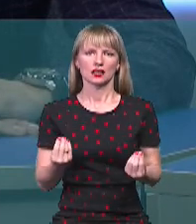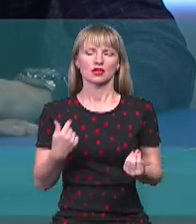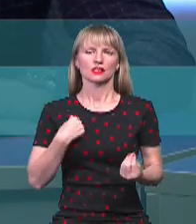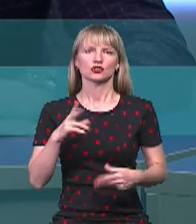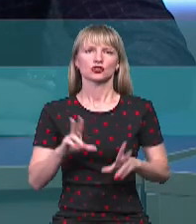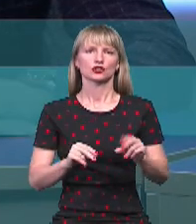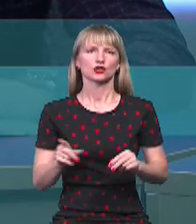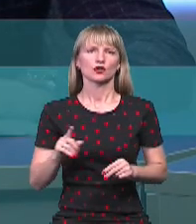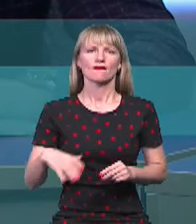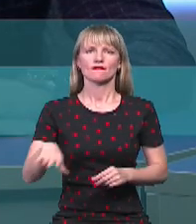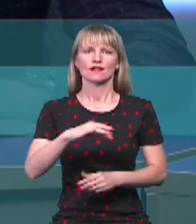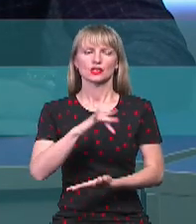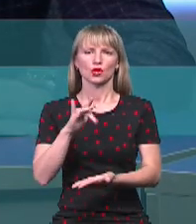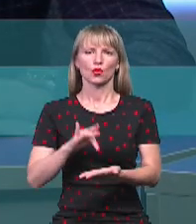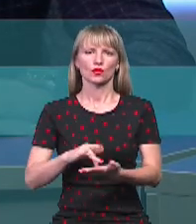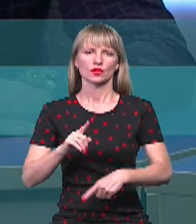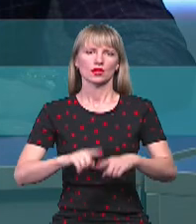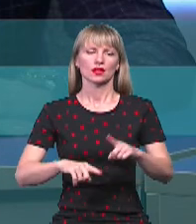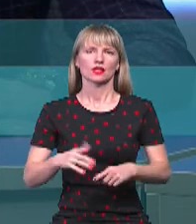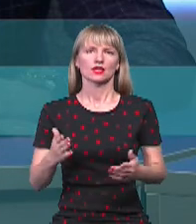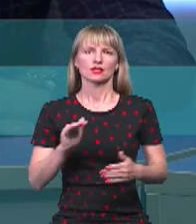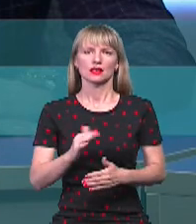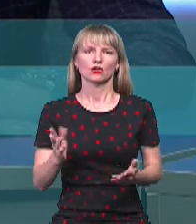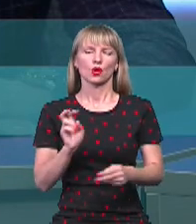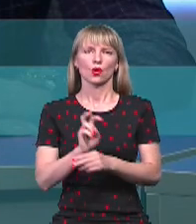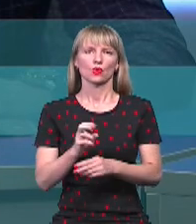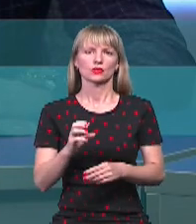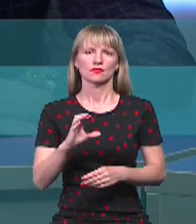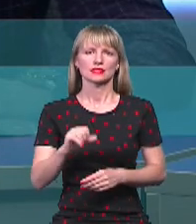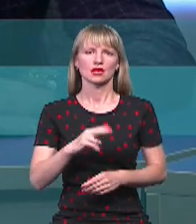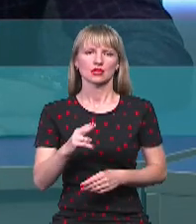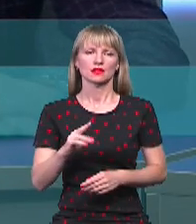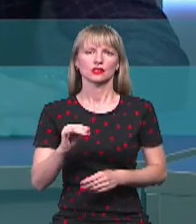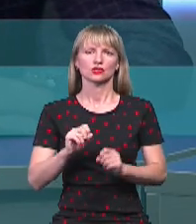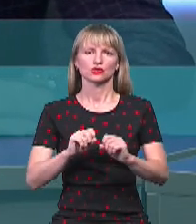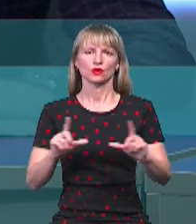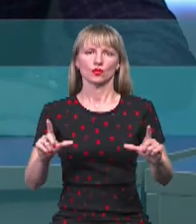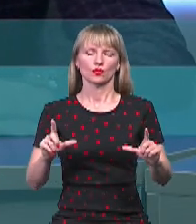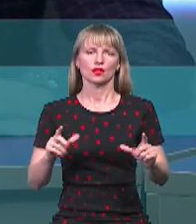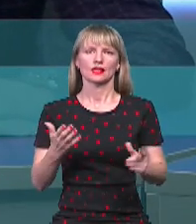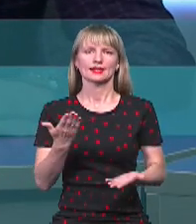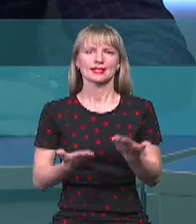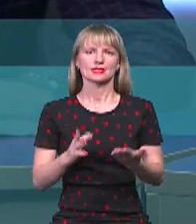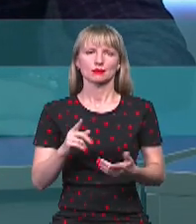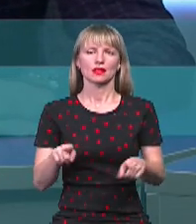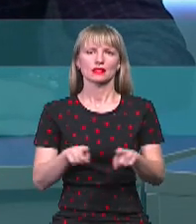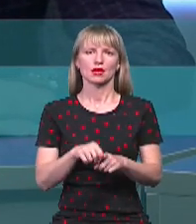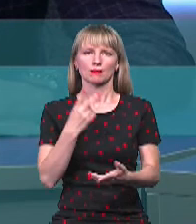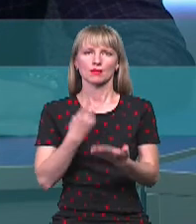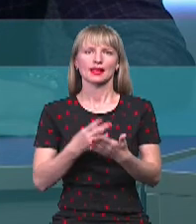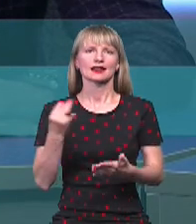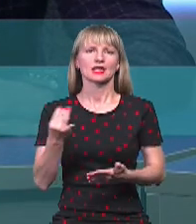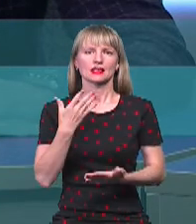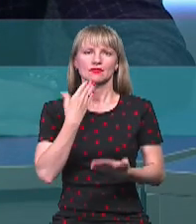я считаю, весь город, да, родители детей, которые ходят в дошкольные учреждения в школе, если бы так представляли интересы